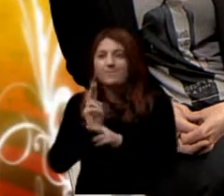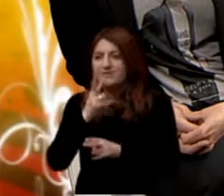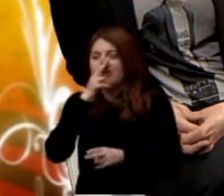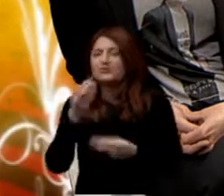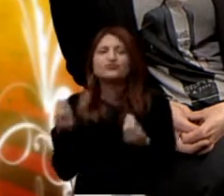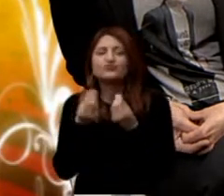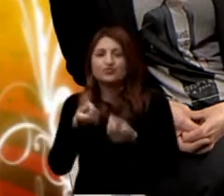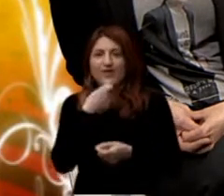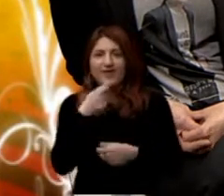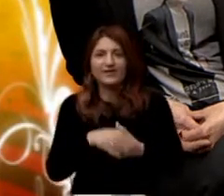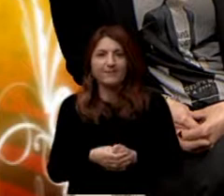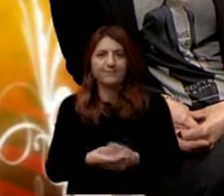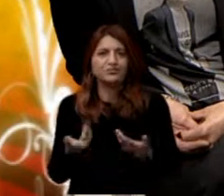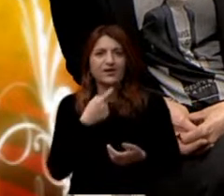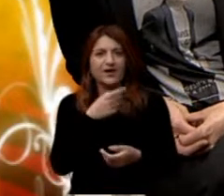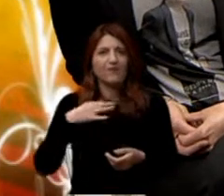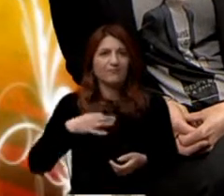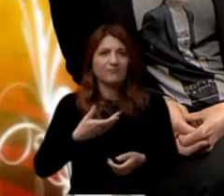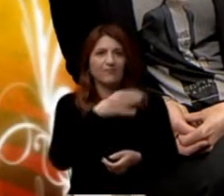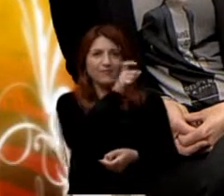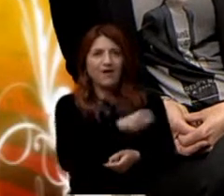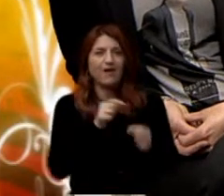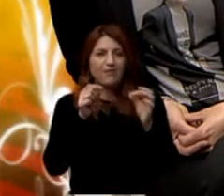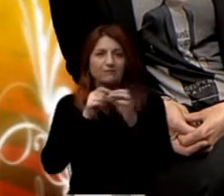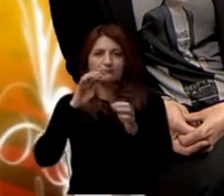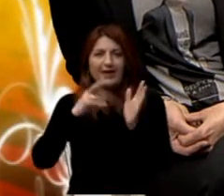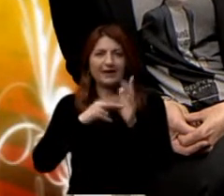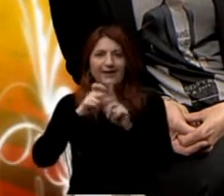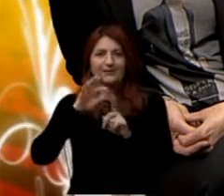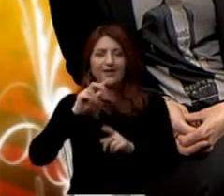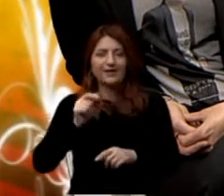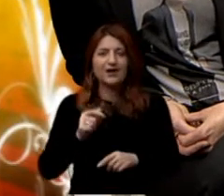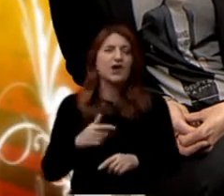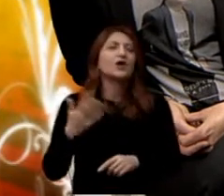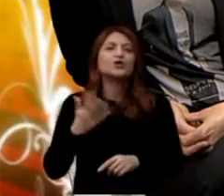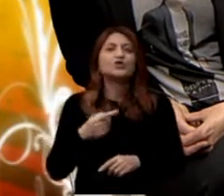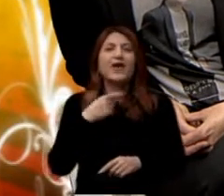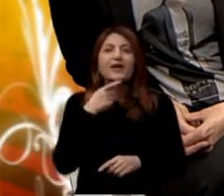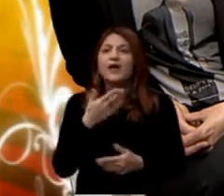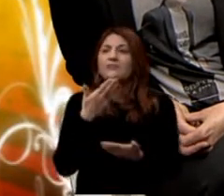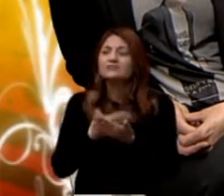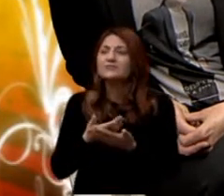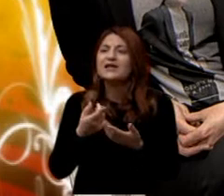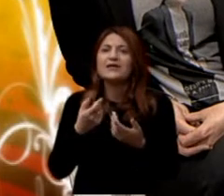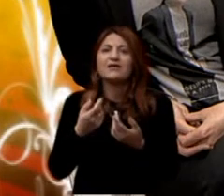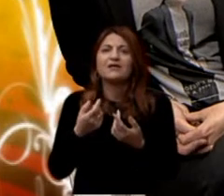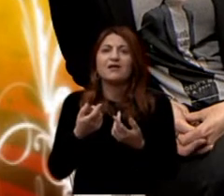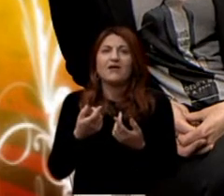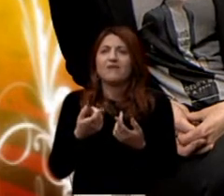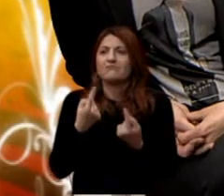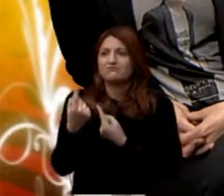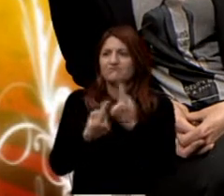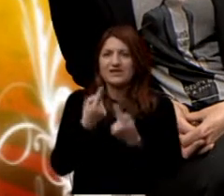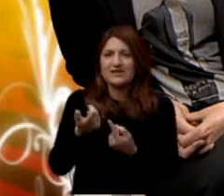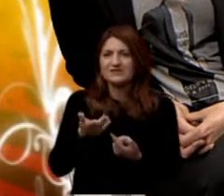što je istaknula profesorica Bender, znači, utvrđivanje stanja uhranjenosti u